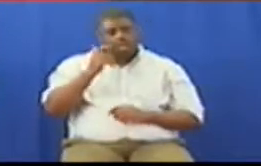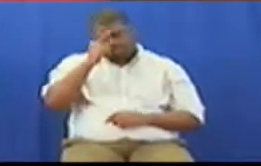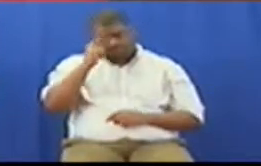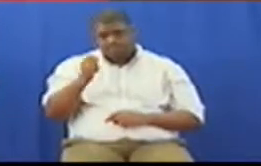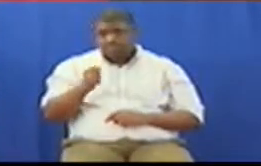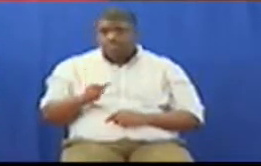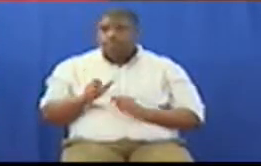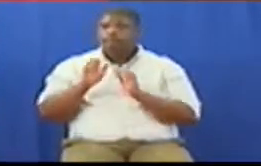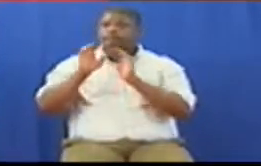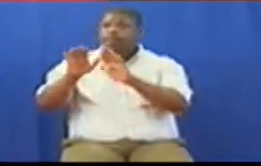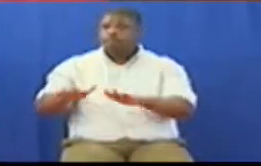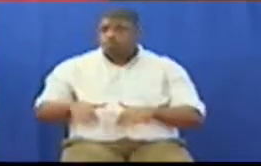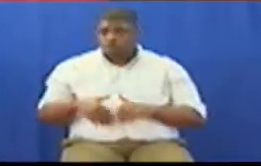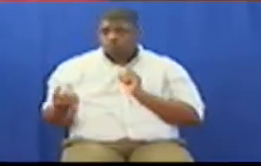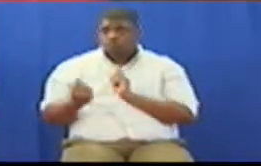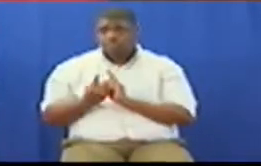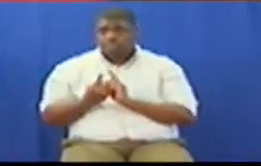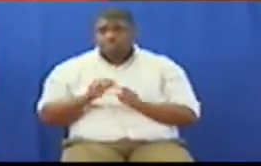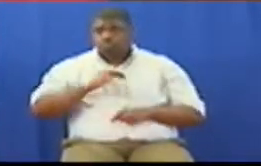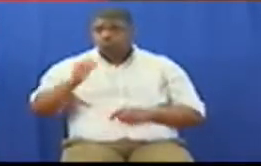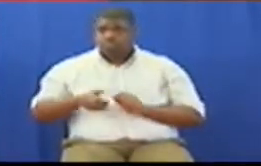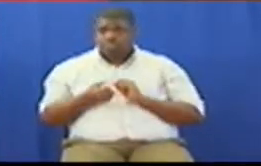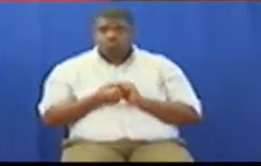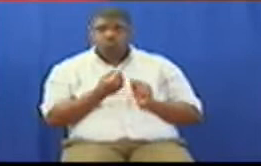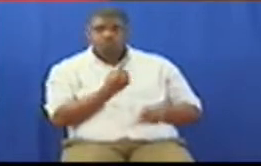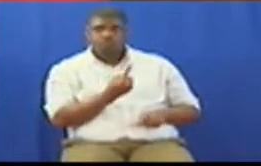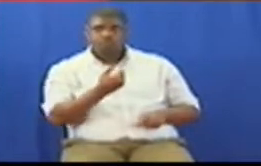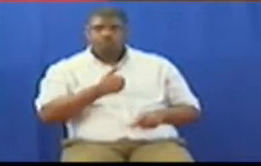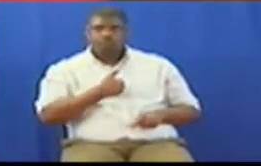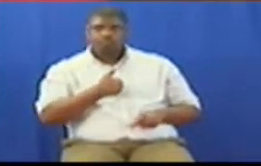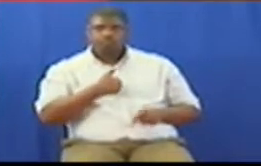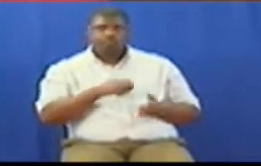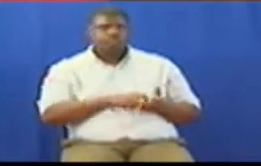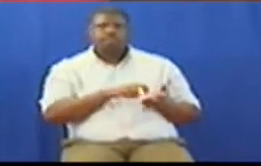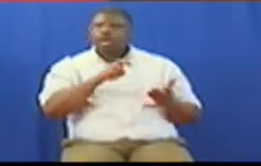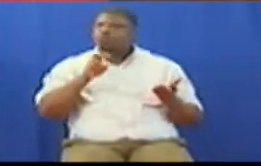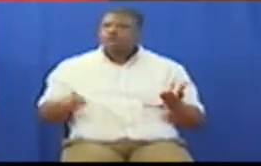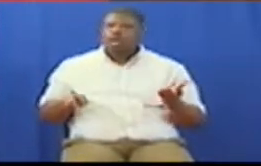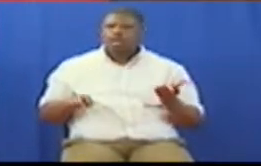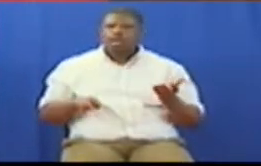litakapokutana mwezi wa 11 mimi nitakuwa nimeingatuka.